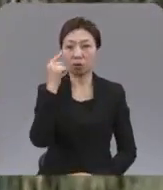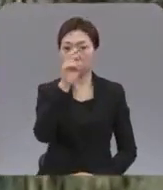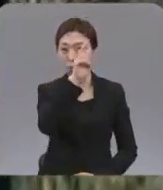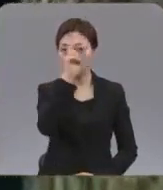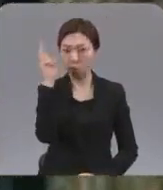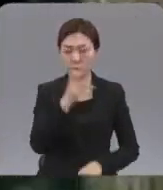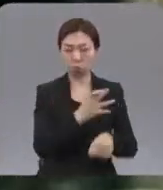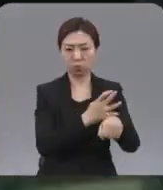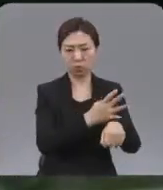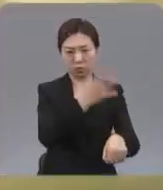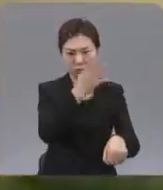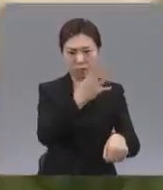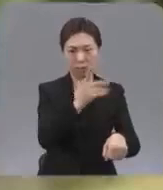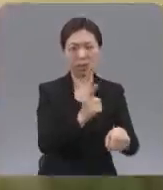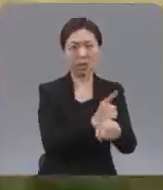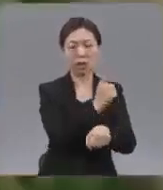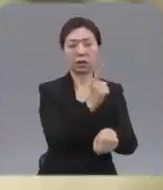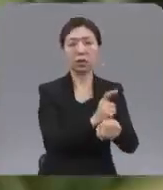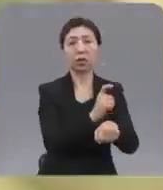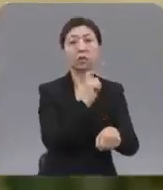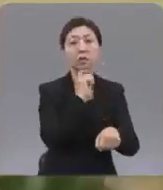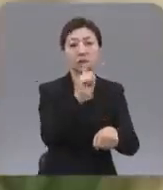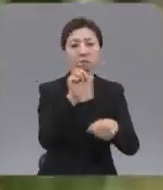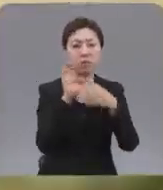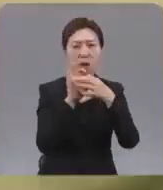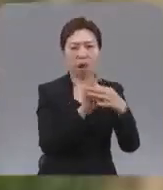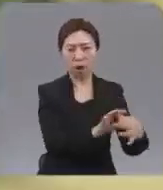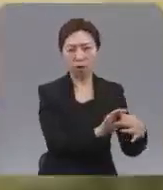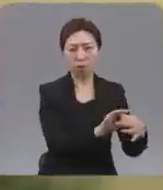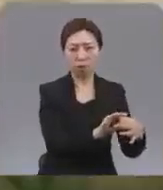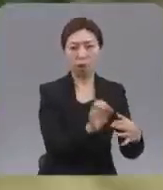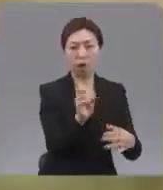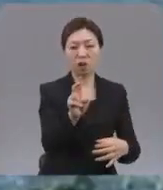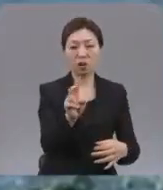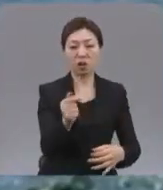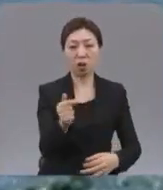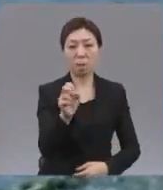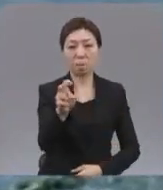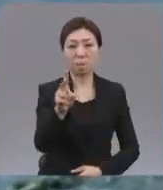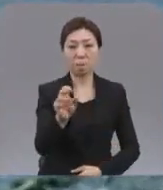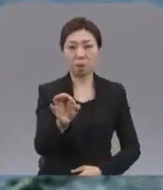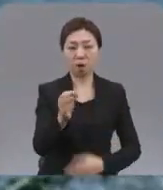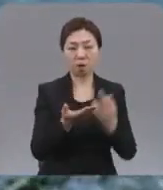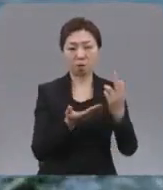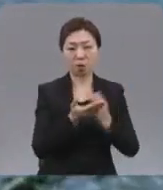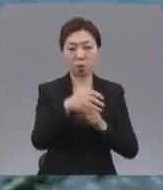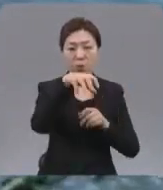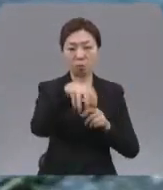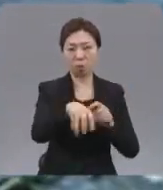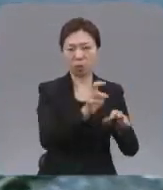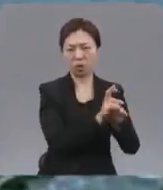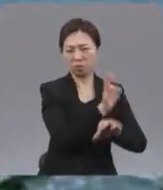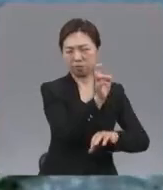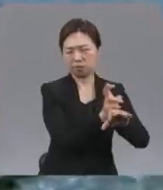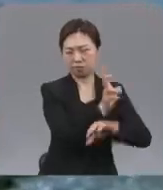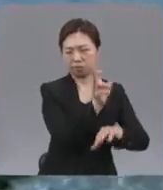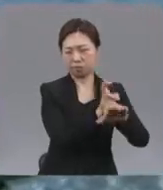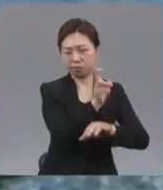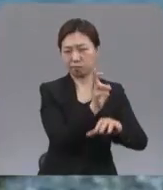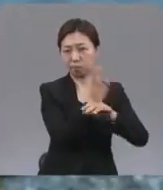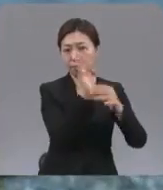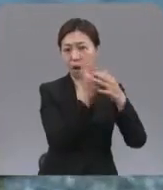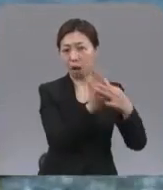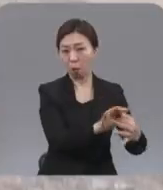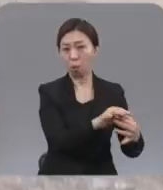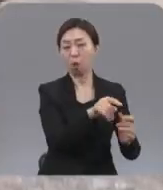训练，从中显示北韩从新年伊始加剧韩半岛的紧张局势。韩国联合